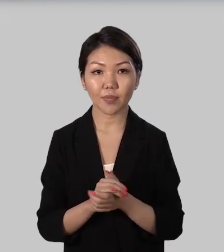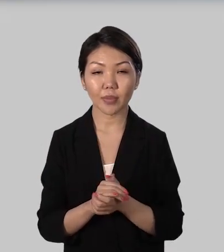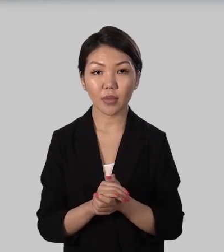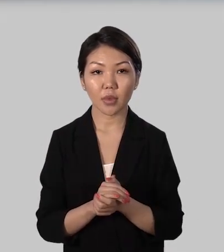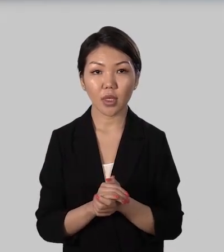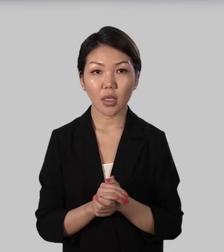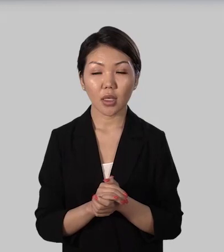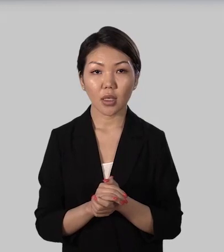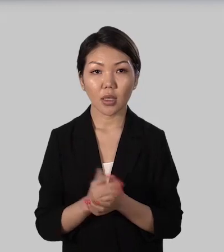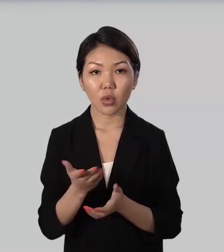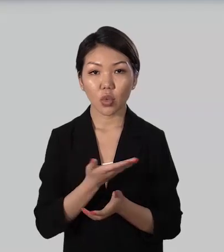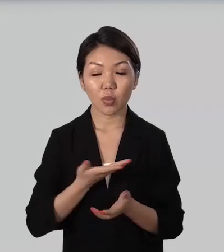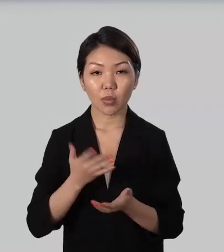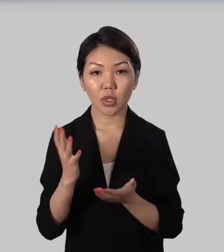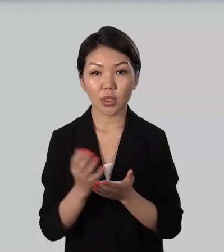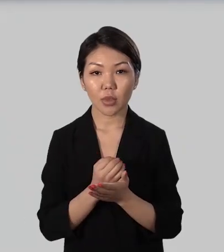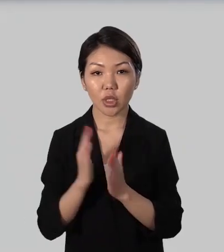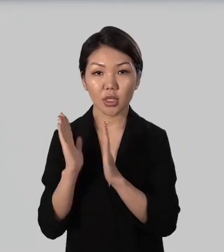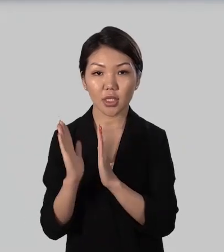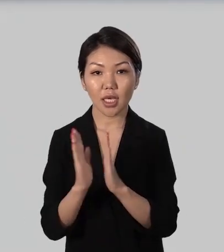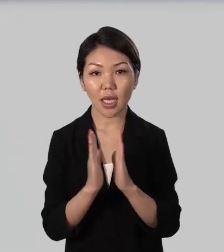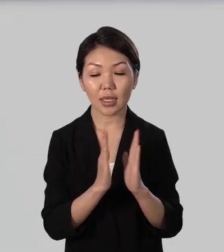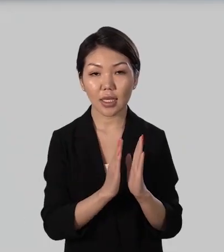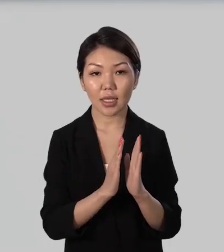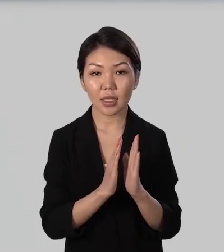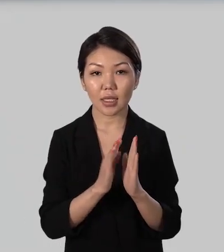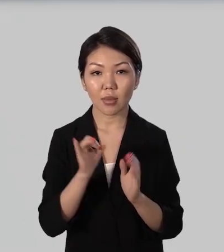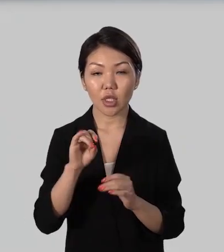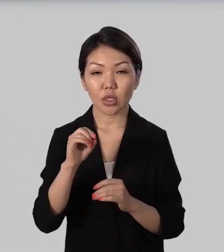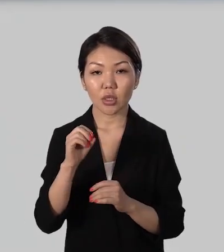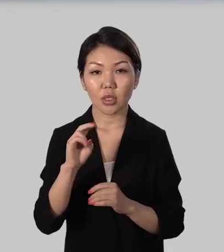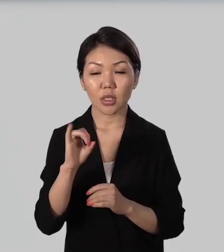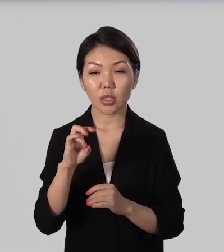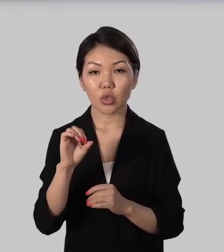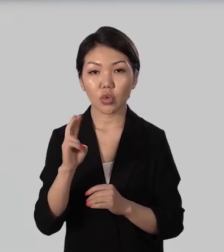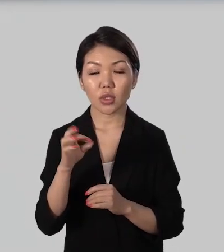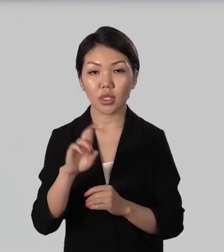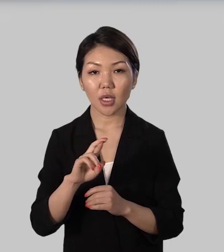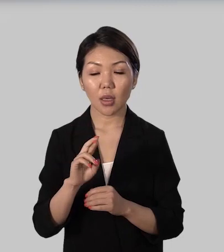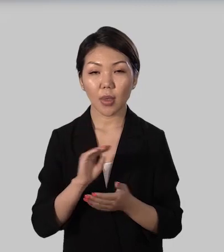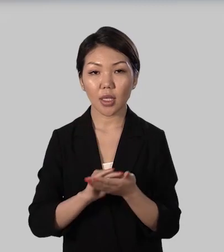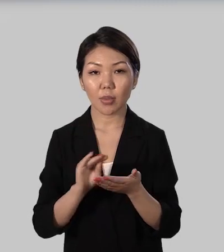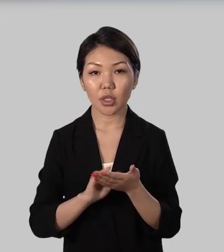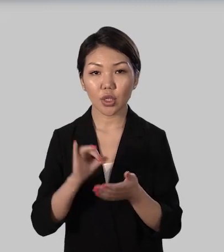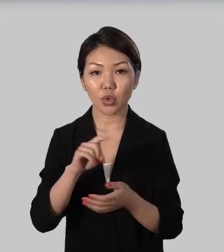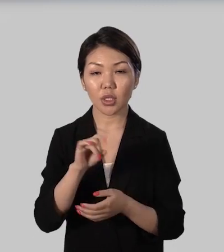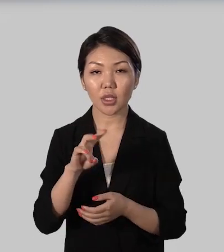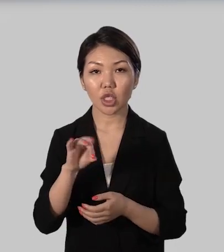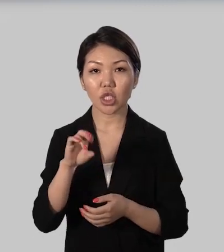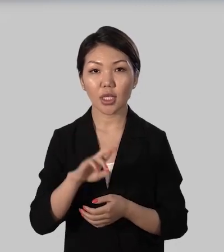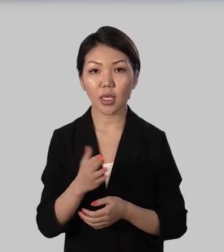у нас получился своеобразный алгоритм инструкция по написанию изложений а мы будем